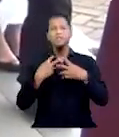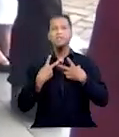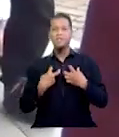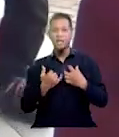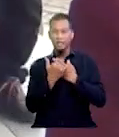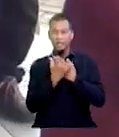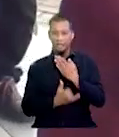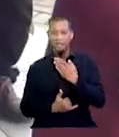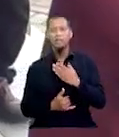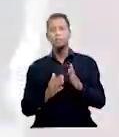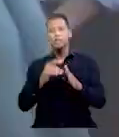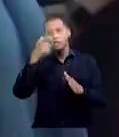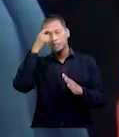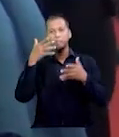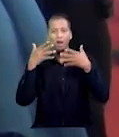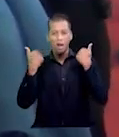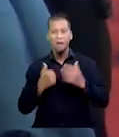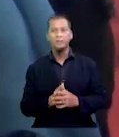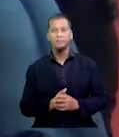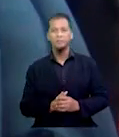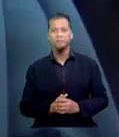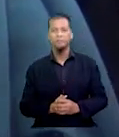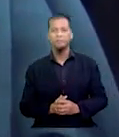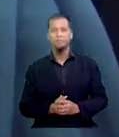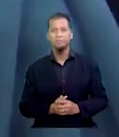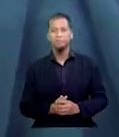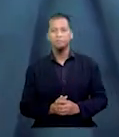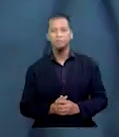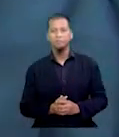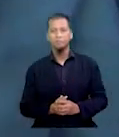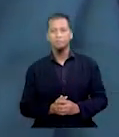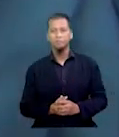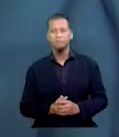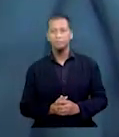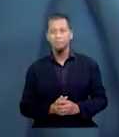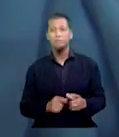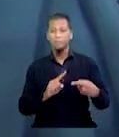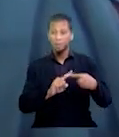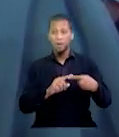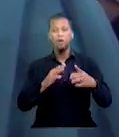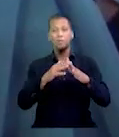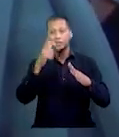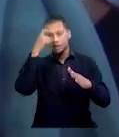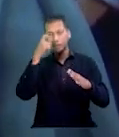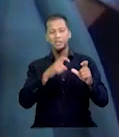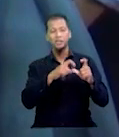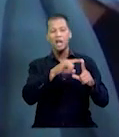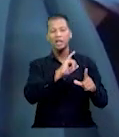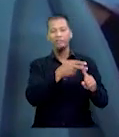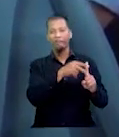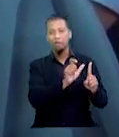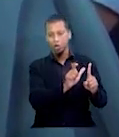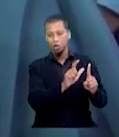Sakit Unisma Malang. Pasien dirawat di Saiful Anwar. Ada tambahan pasien